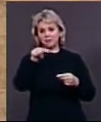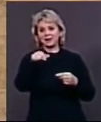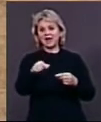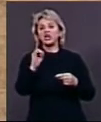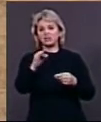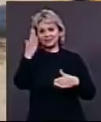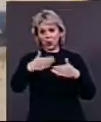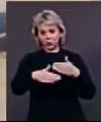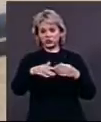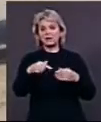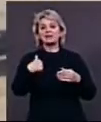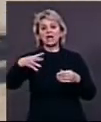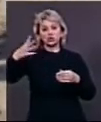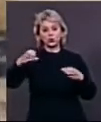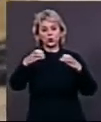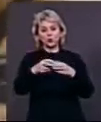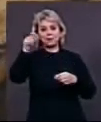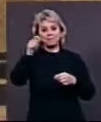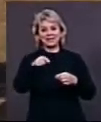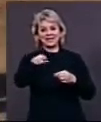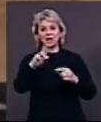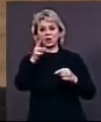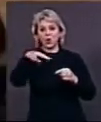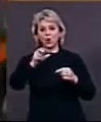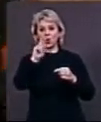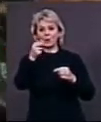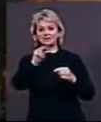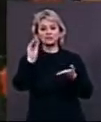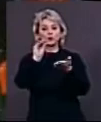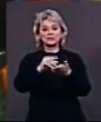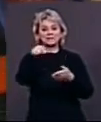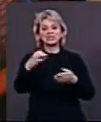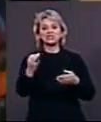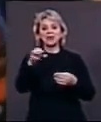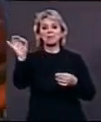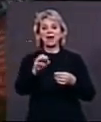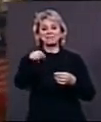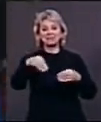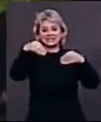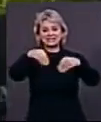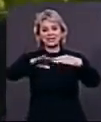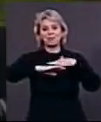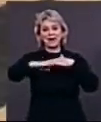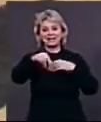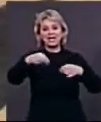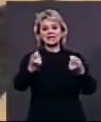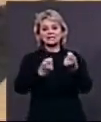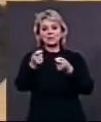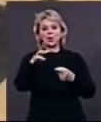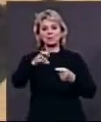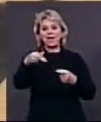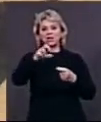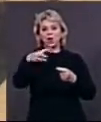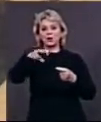и закончим. Наша съемочная группа приехала на «Локомотив», чтобы запечатлеть исторический момент засева поляны семенами